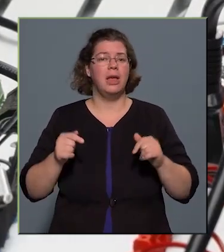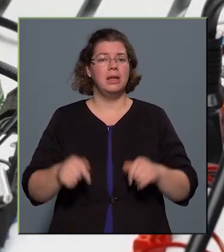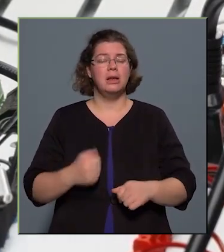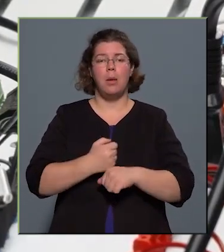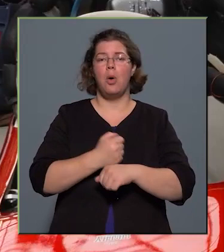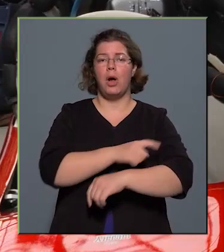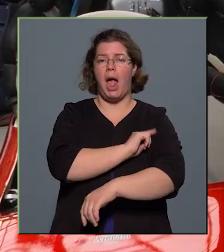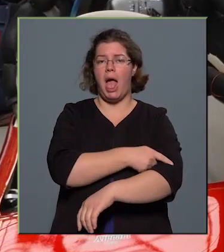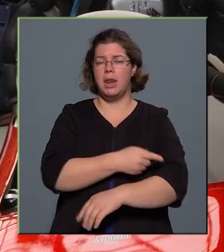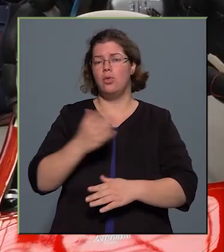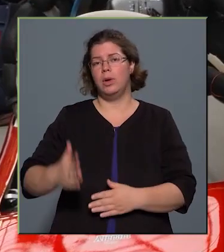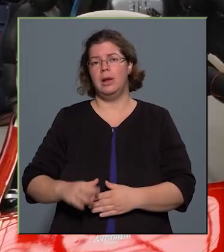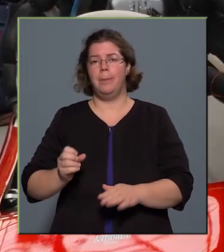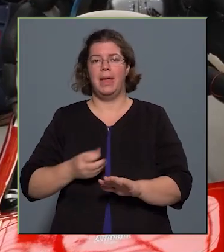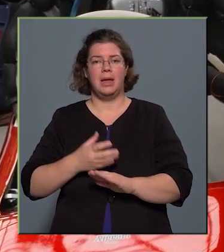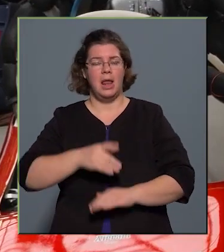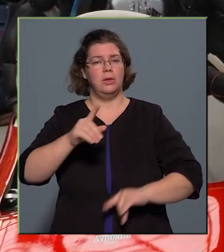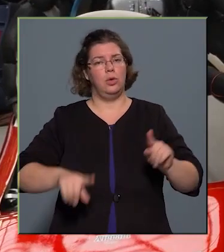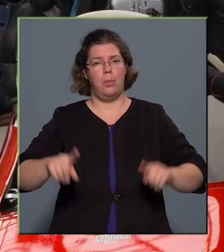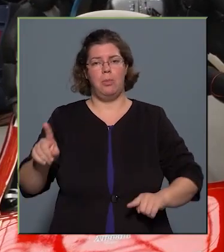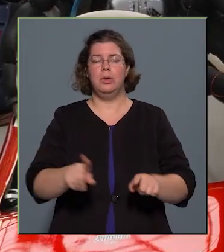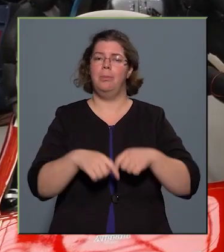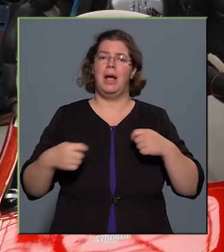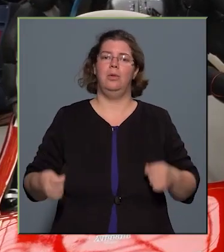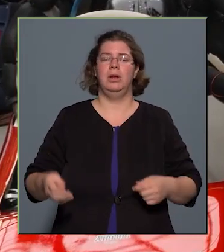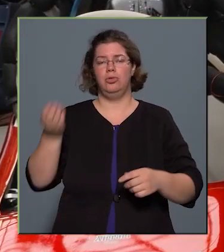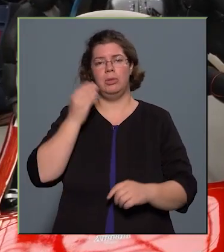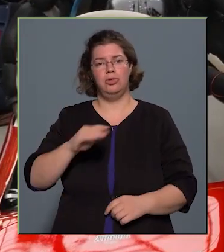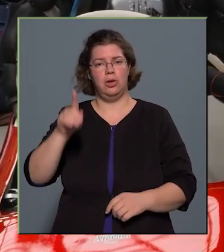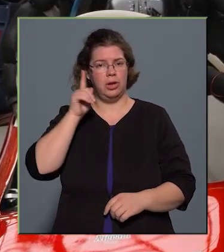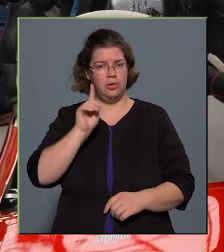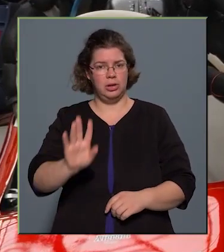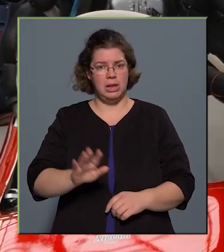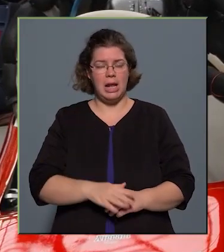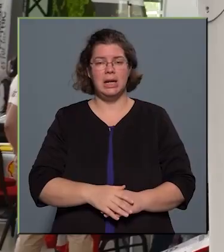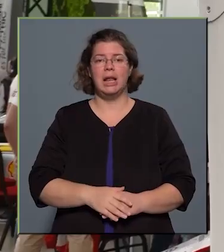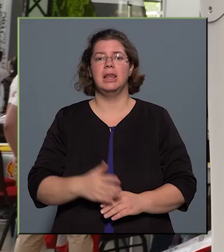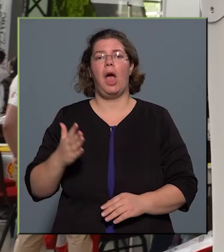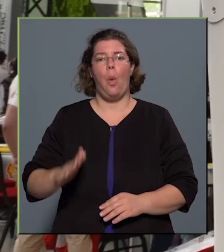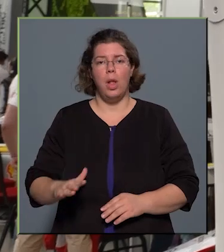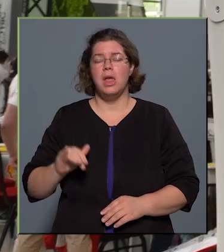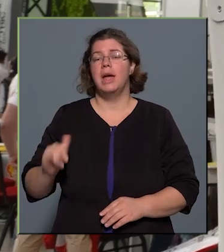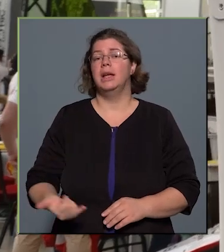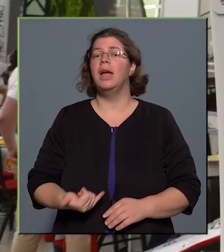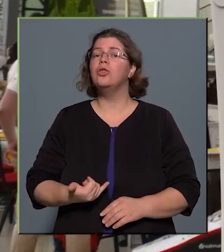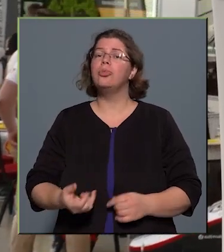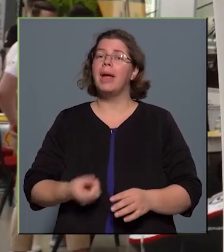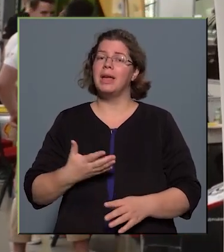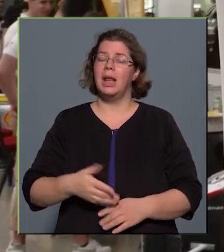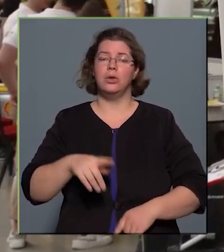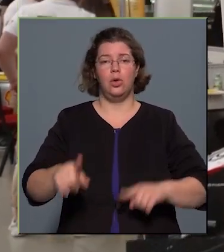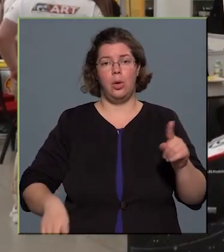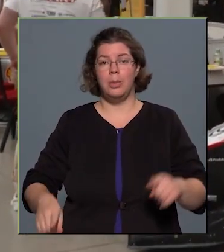munkaerő oldaláról is ugye megjelentek különböző megoldások a mesterséges intelligencia oldalán, illetve megjelentek